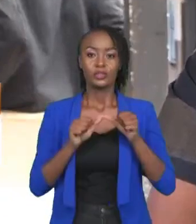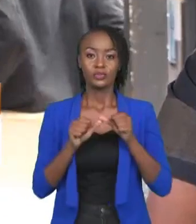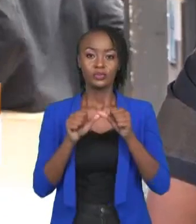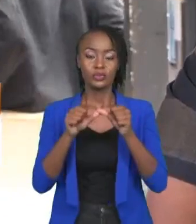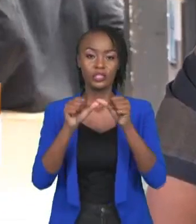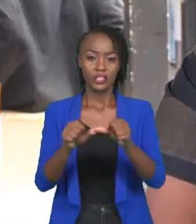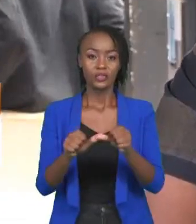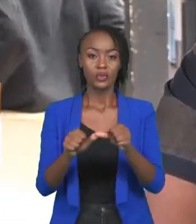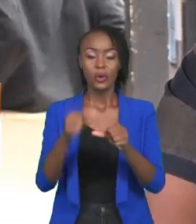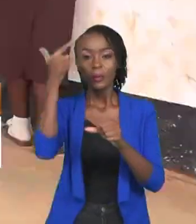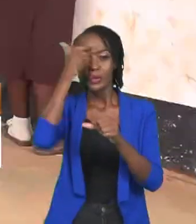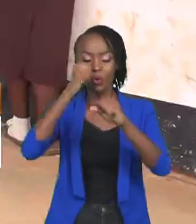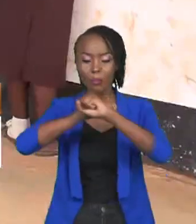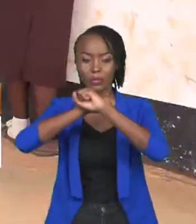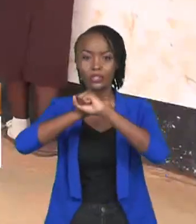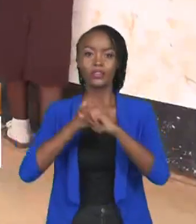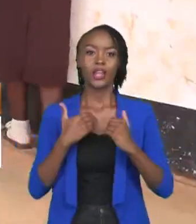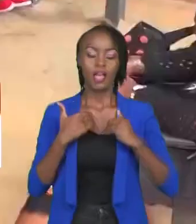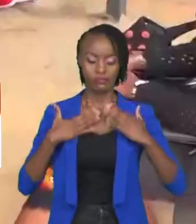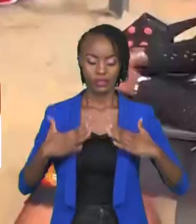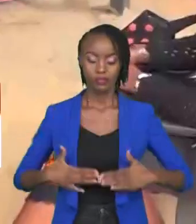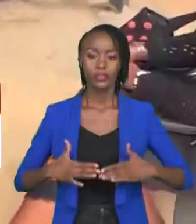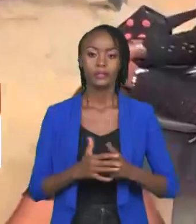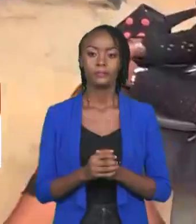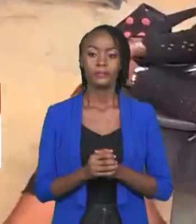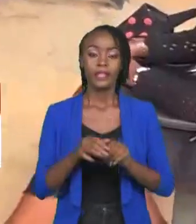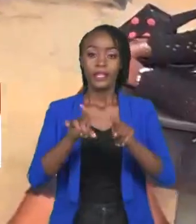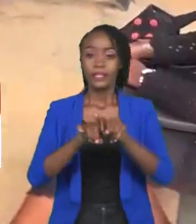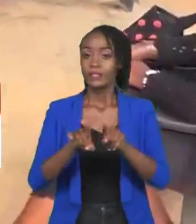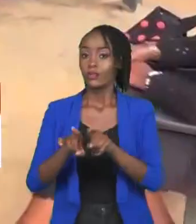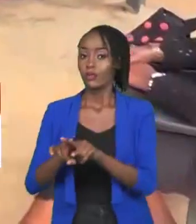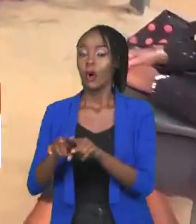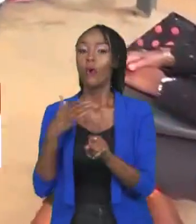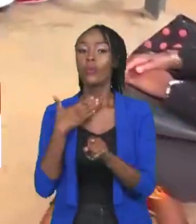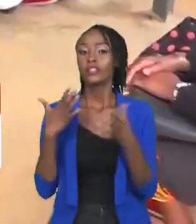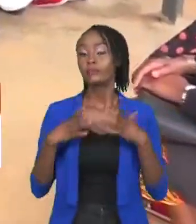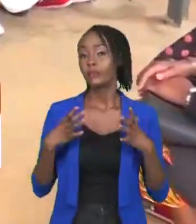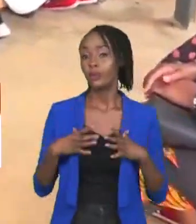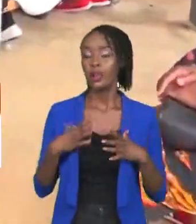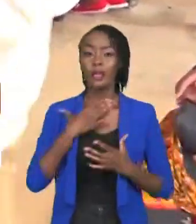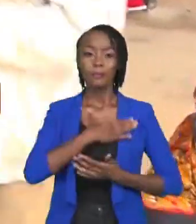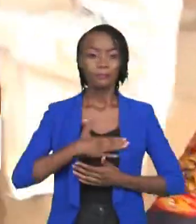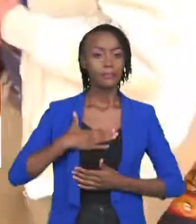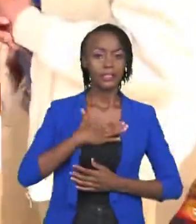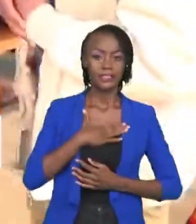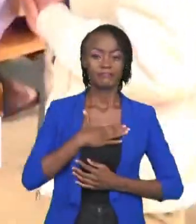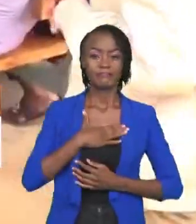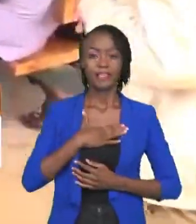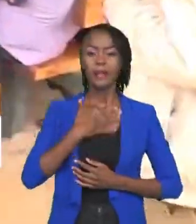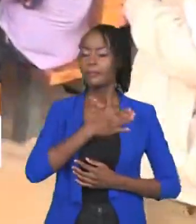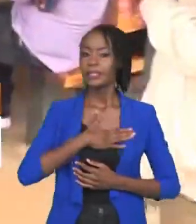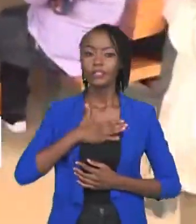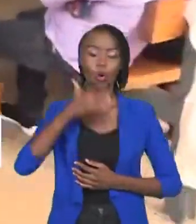sababu watapata kinga wao wenyewe. Hata hivyo, ameomba watu kutolegeza kamba katika kuhakikisha wamefuatilia